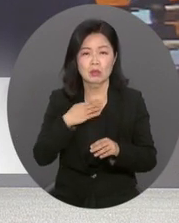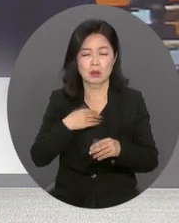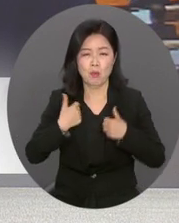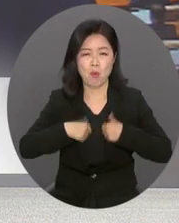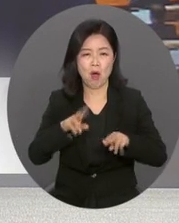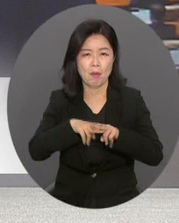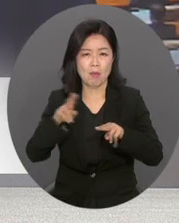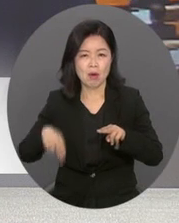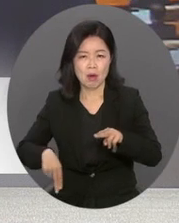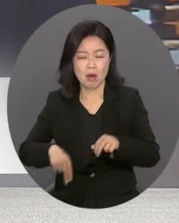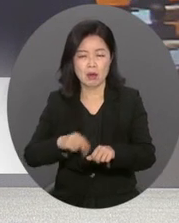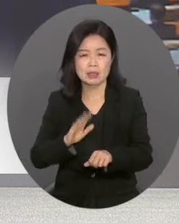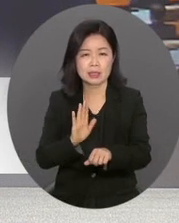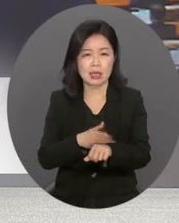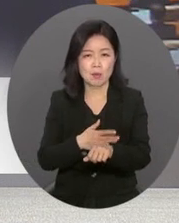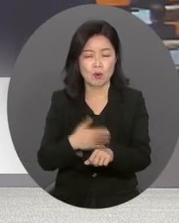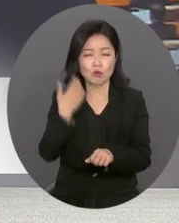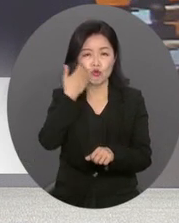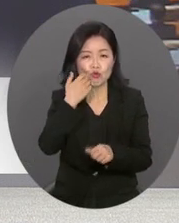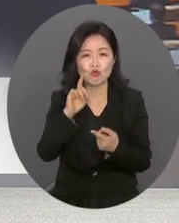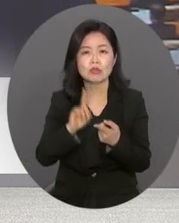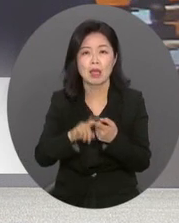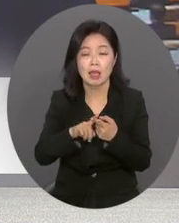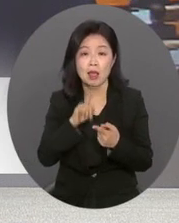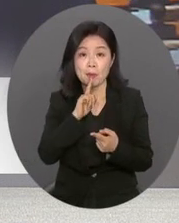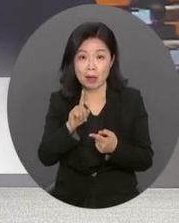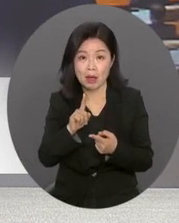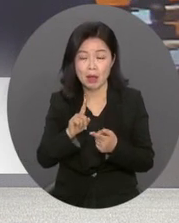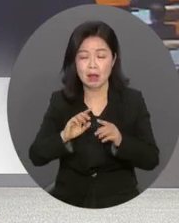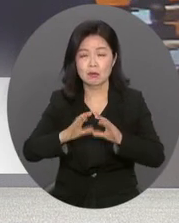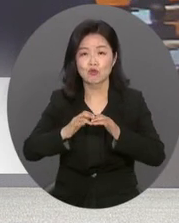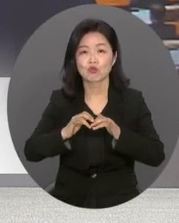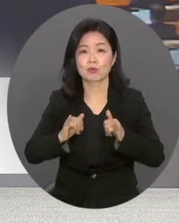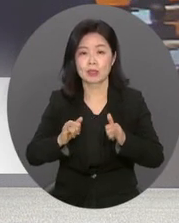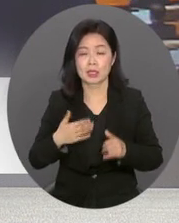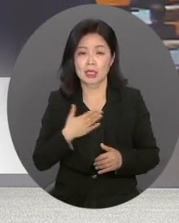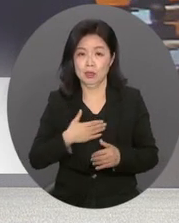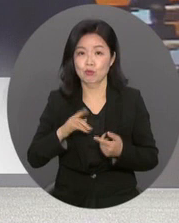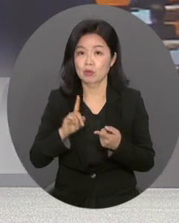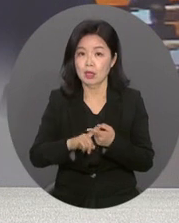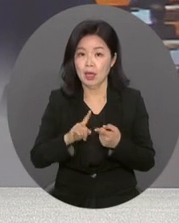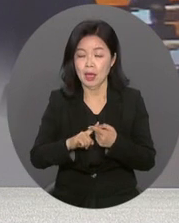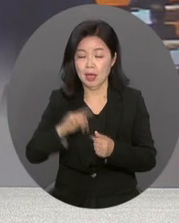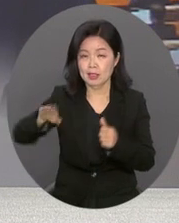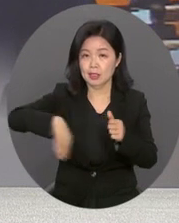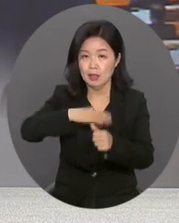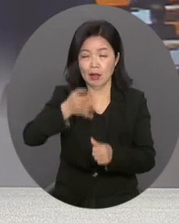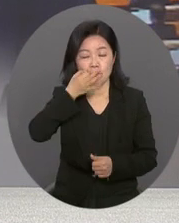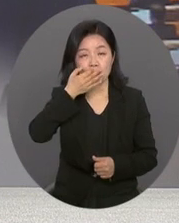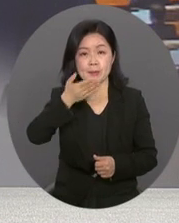원인과 책임 소재 논란까지 일고 있는데 정작 밑바닥 민심은 어떤지 주현정 기자가 현장에서